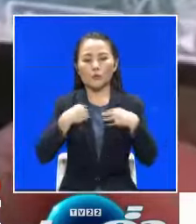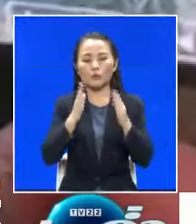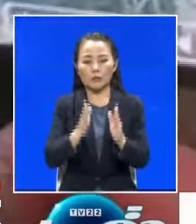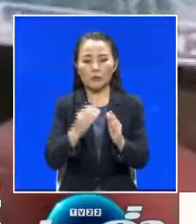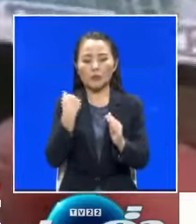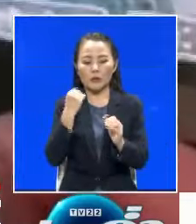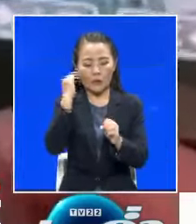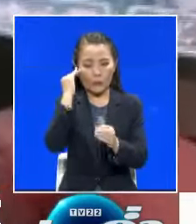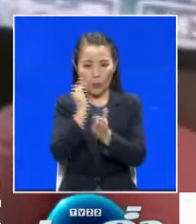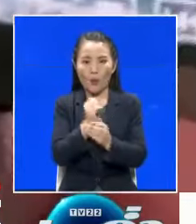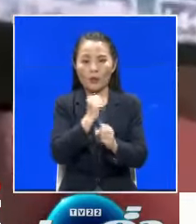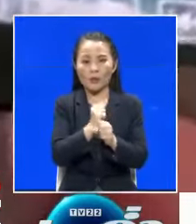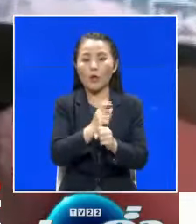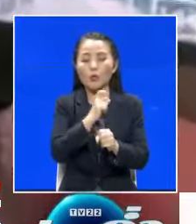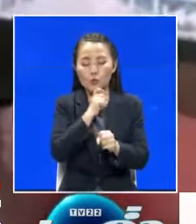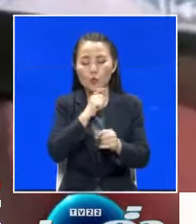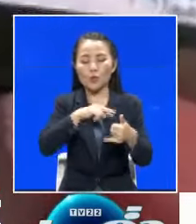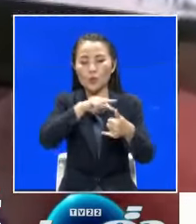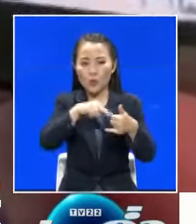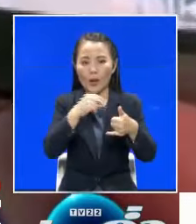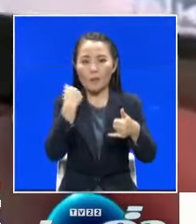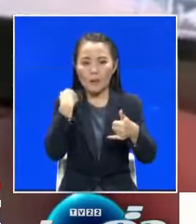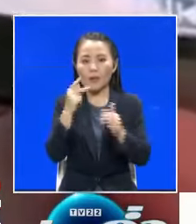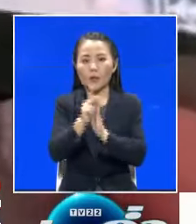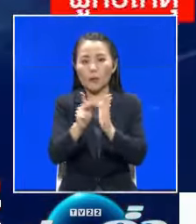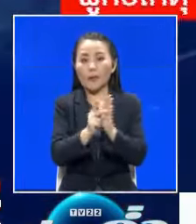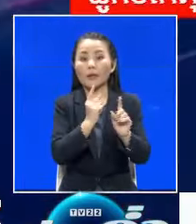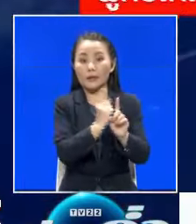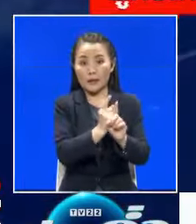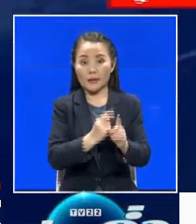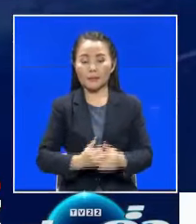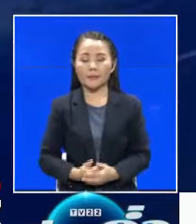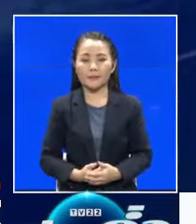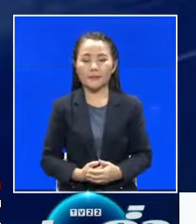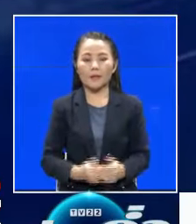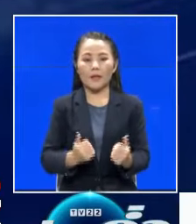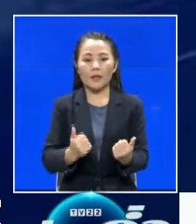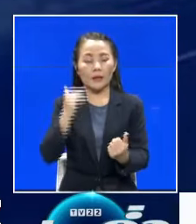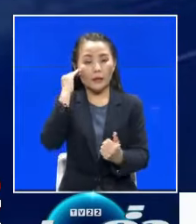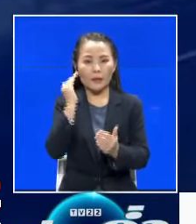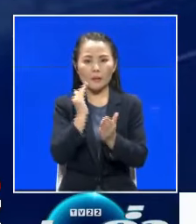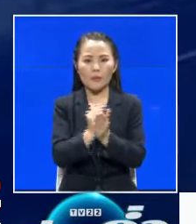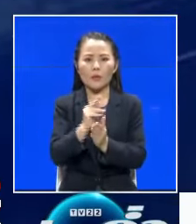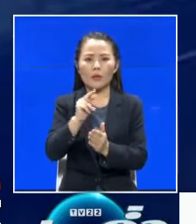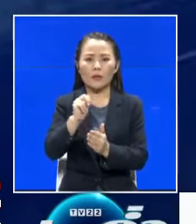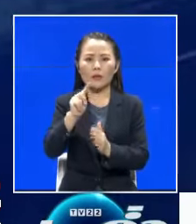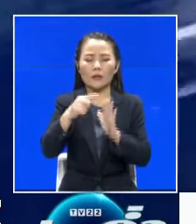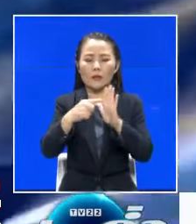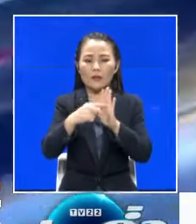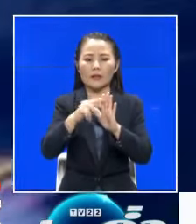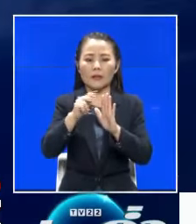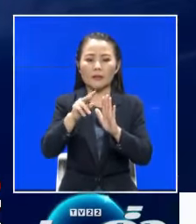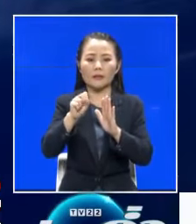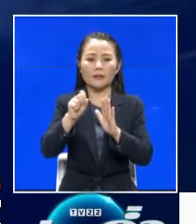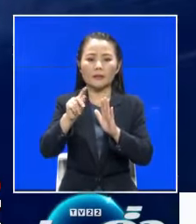จ้าพนักงานซึ่งปฏิบัติงานตามหน้าที่ดำเนินคดีตามกฎหมายต่อไปนะคะพันตำรวจเอกณัฐสติสรรประภ